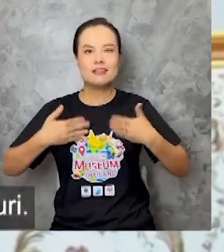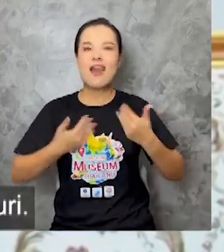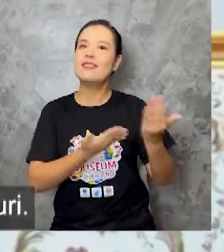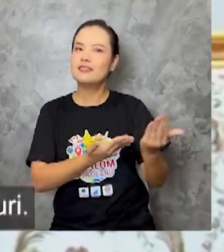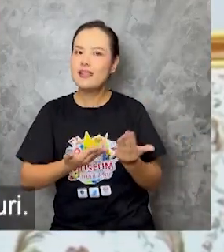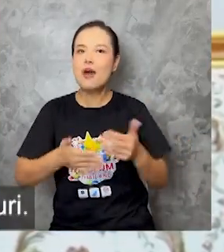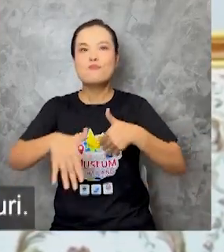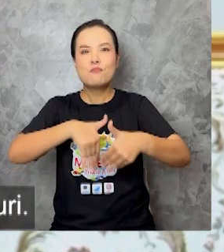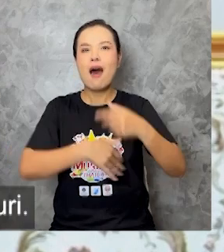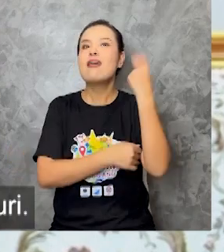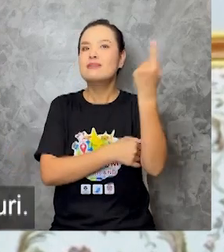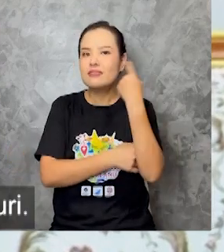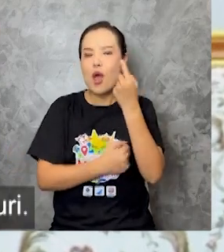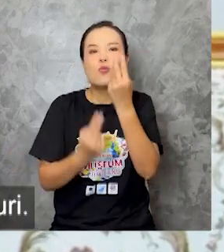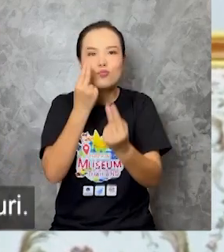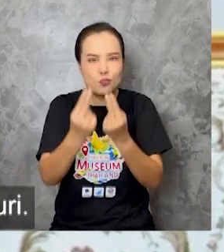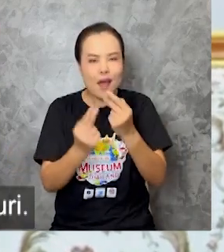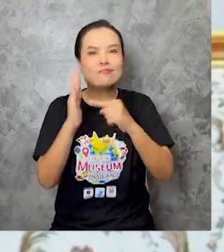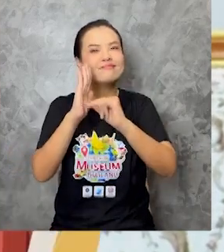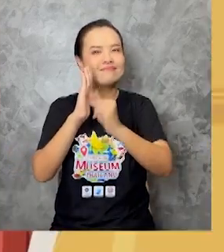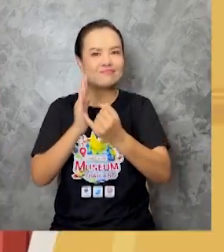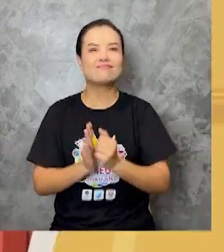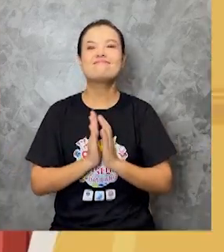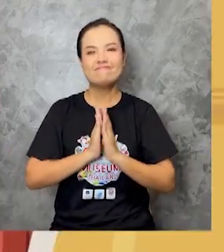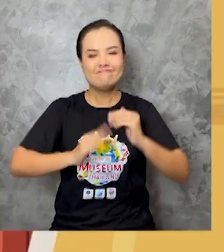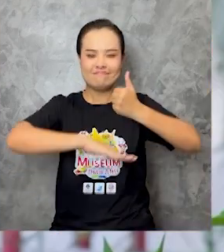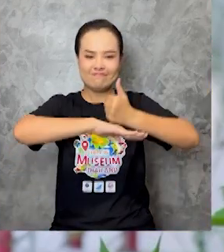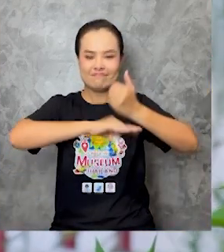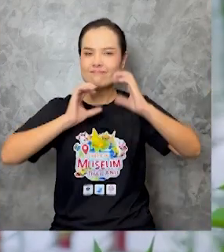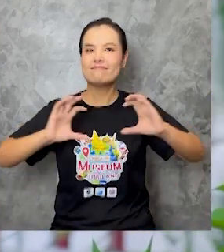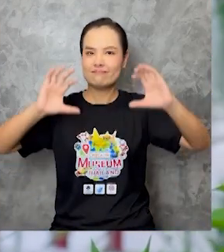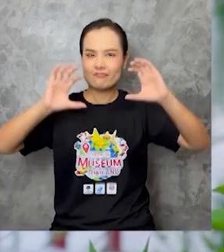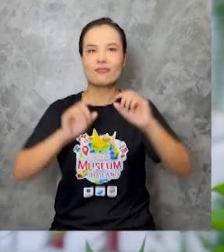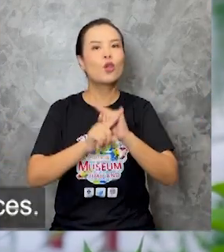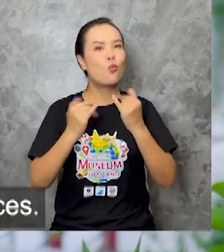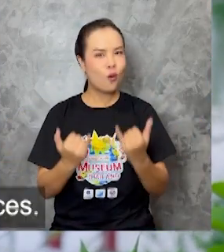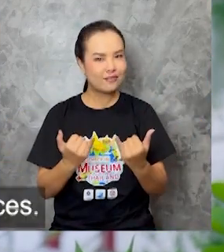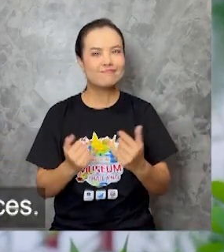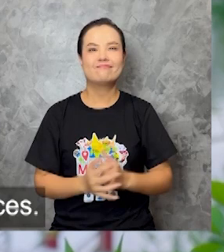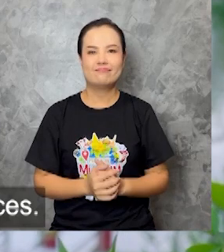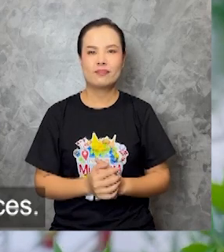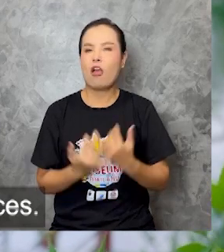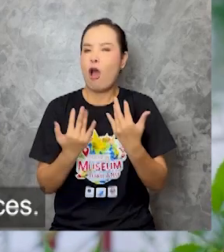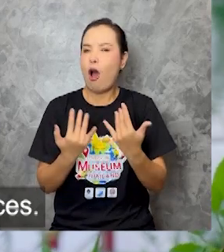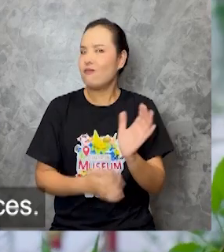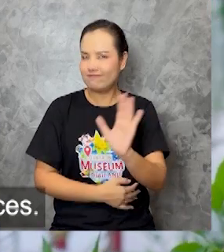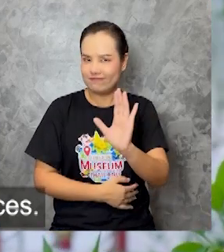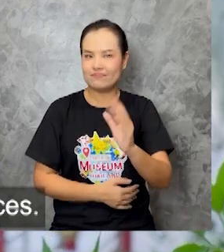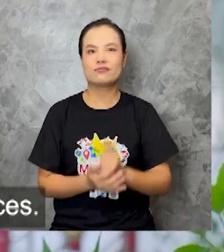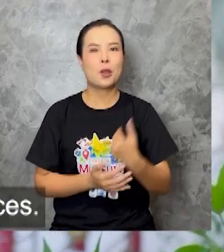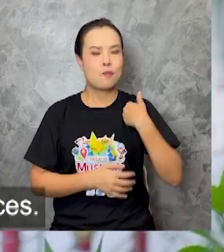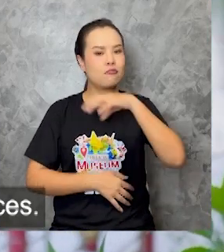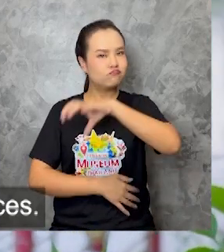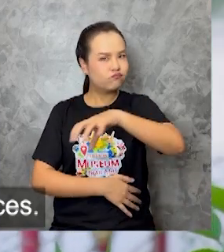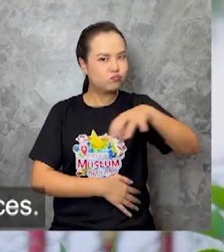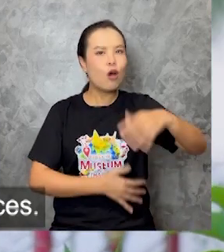วนทุกท่านนะครับว่ามาแวะมาเที่ยวที่จันทบุรีครับ ขอบคุณท่านผู้ว่ามากๆเลยนะคะทั้งวันนี้เนี่ยนิวว่าอย่ารอช้าค่ะเพราะว่